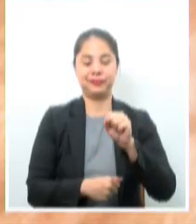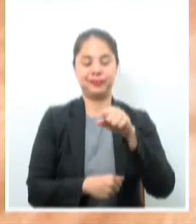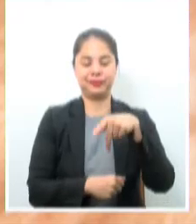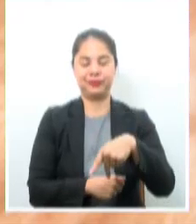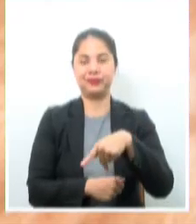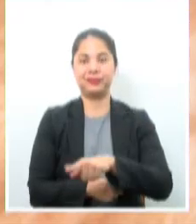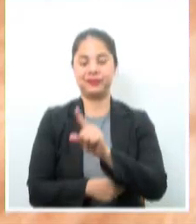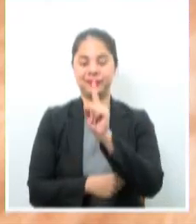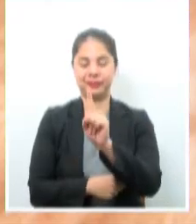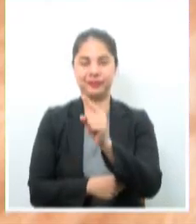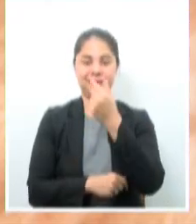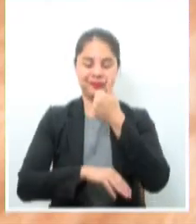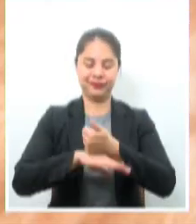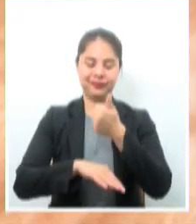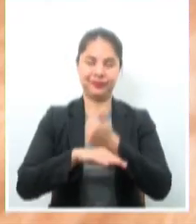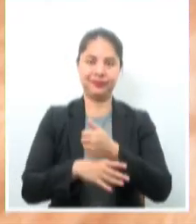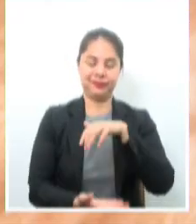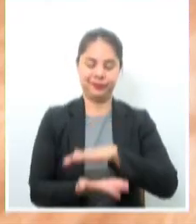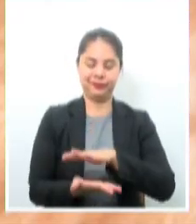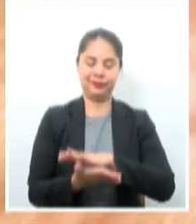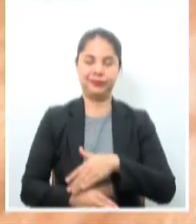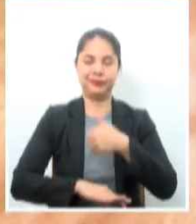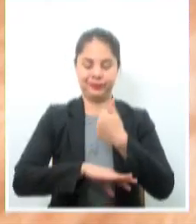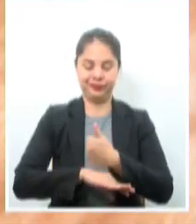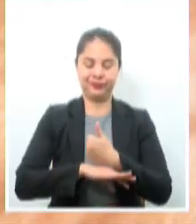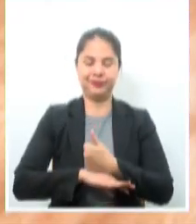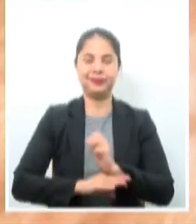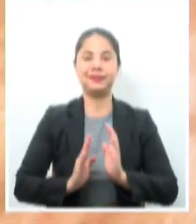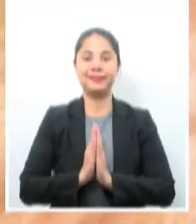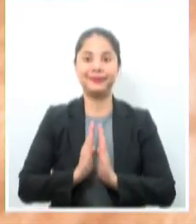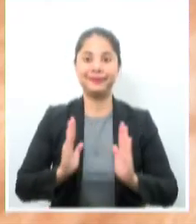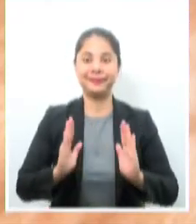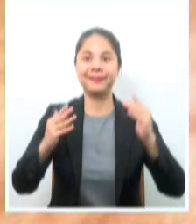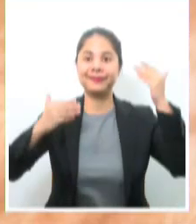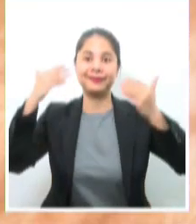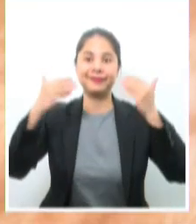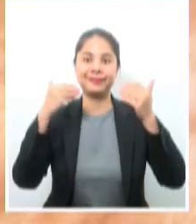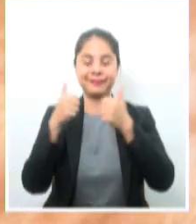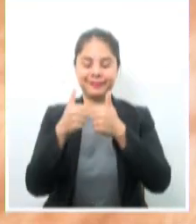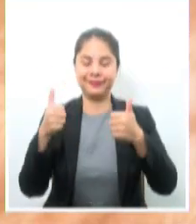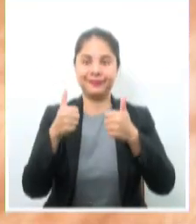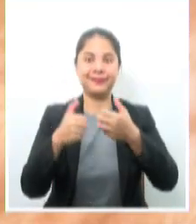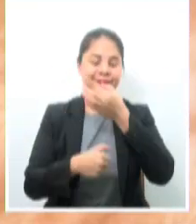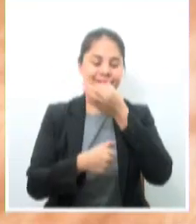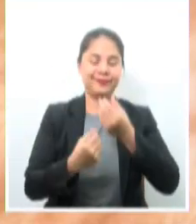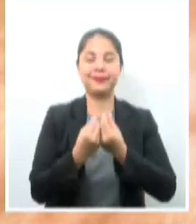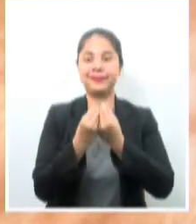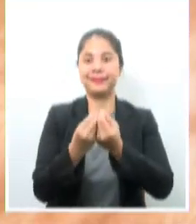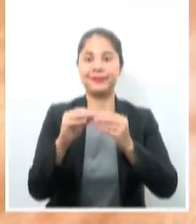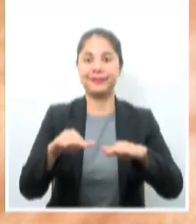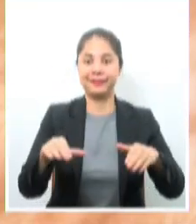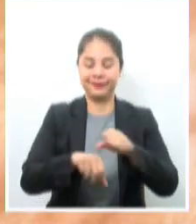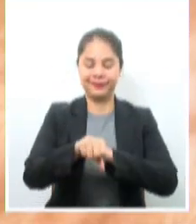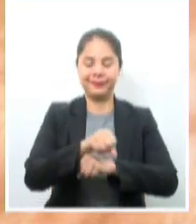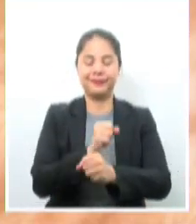นบุรีเขต1แล้วก็ท่านผู้อำนวยการโรงเรียนบ้านภูเรียบจังหวัดกาญจนบุรีด้วยค่ะกับกิจกรรมดีๆนะคะที่สร้างทักษะอาชีพให้กับเด็กๆนะคะเพื่อ